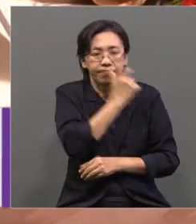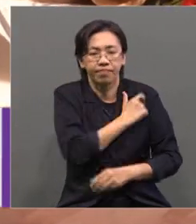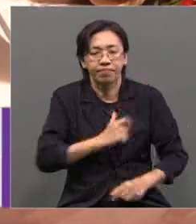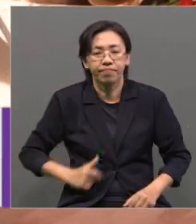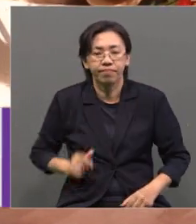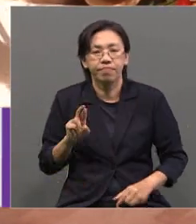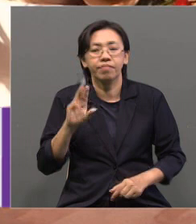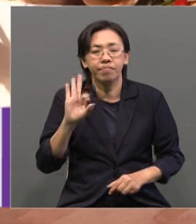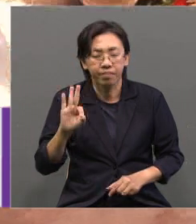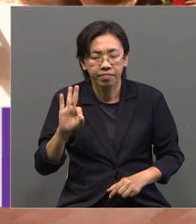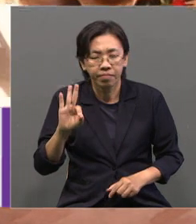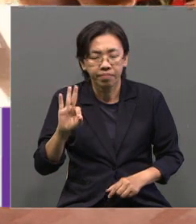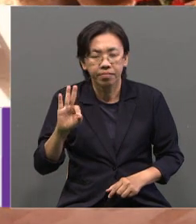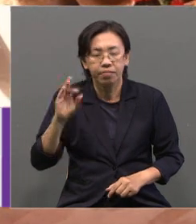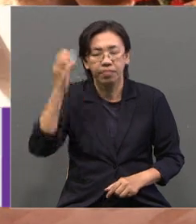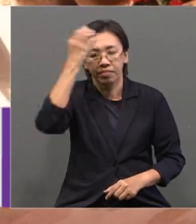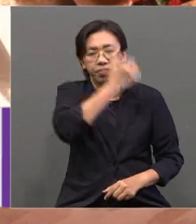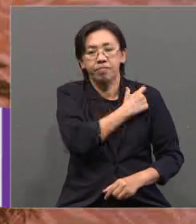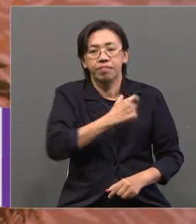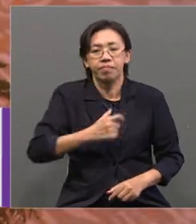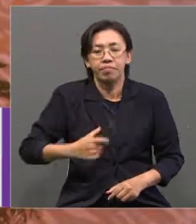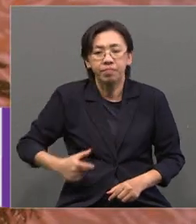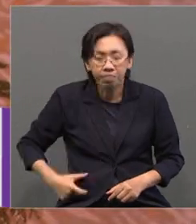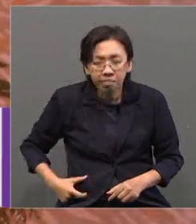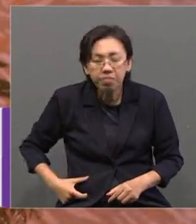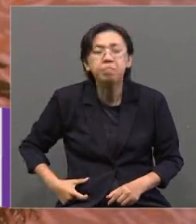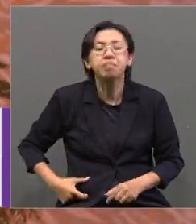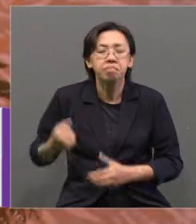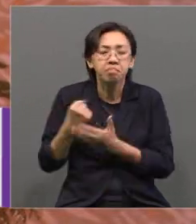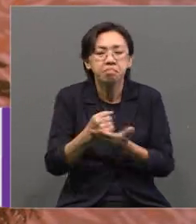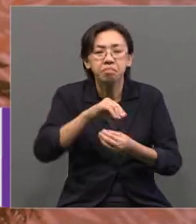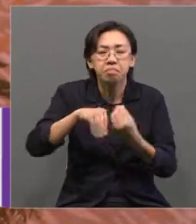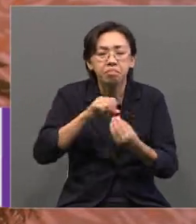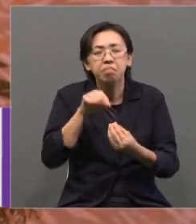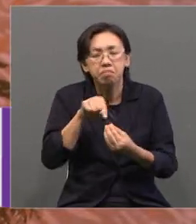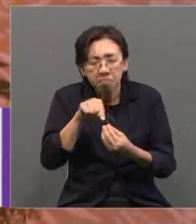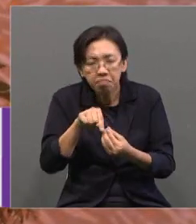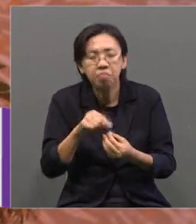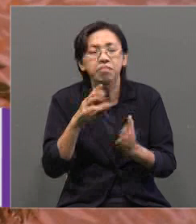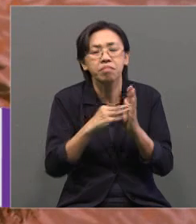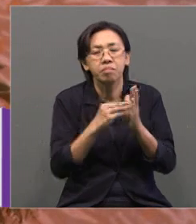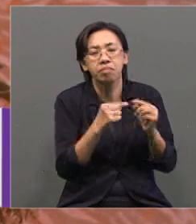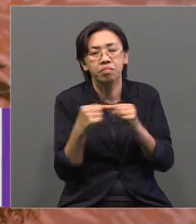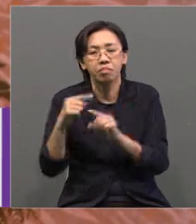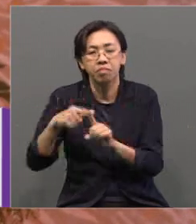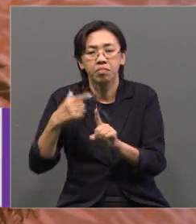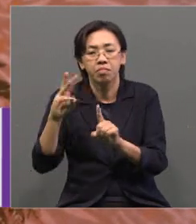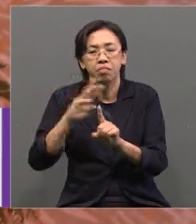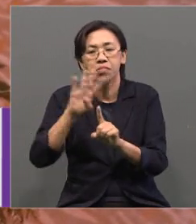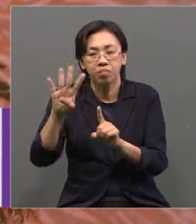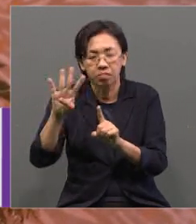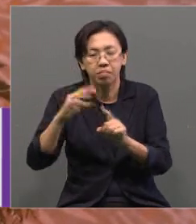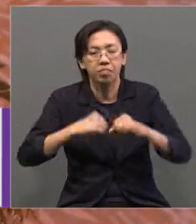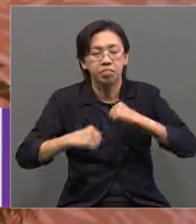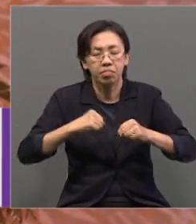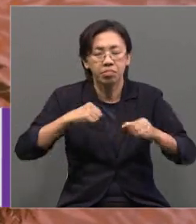รัชกาลที่9และสมเด็จพระบรมราชชนนีพันปีหลวงกิจกรรมอบรมจะมีไปจนถึงวันที่4มิถุนายนนี้ค่ะ ซึ่งเยาว